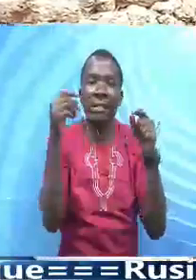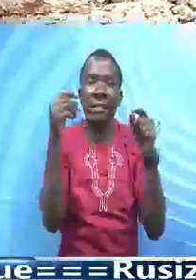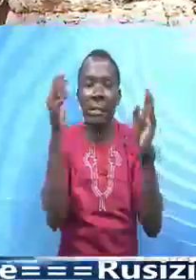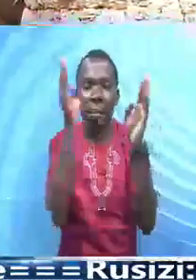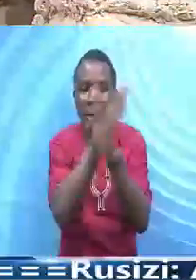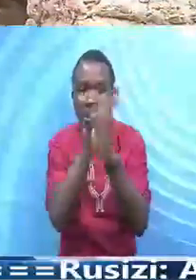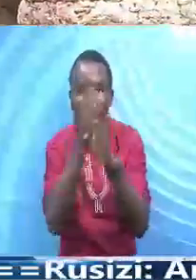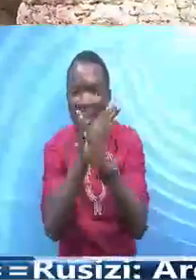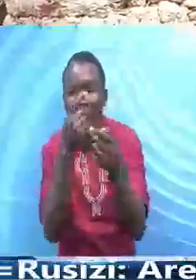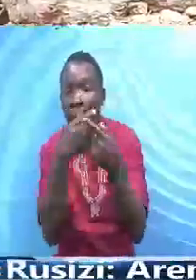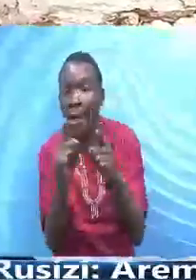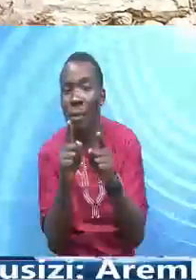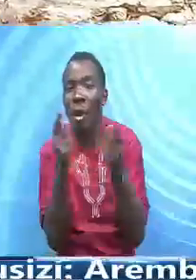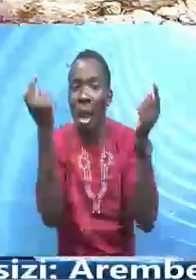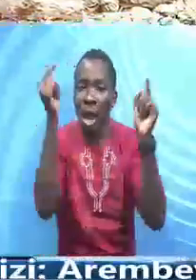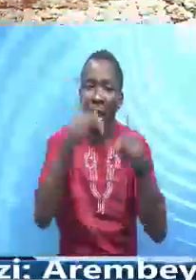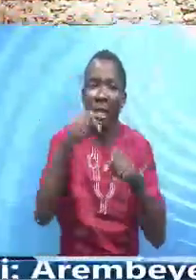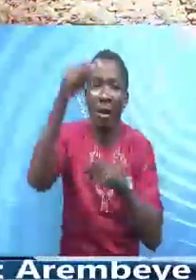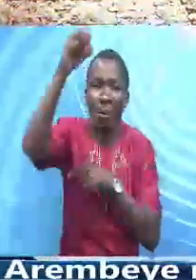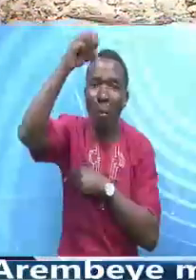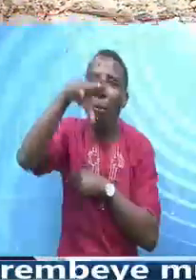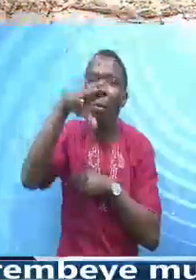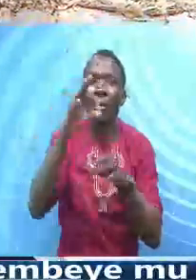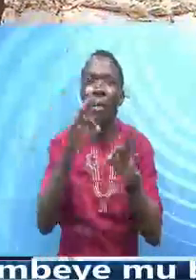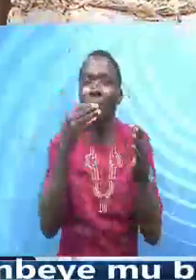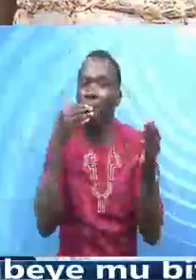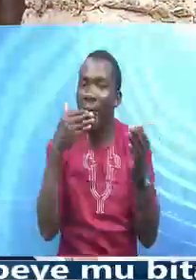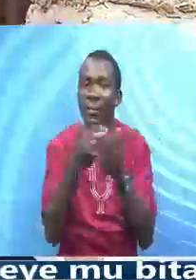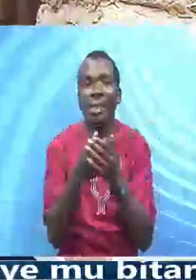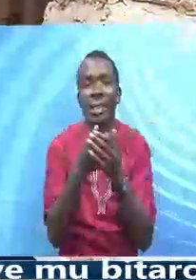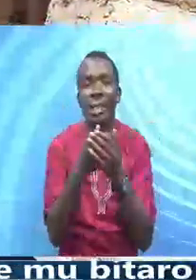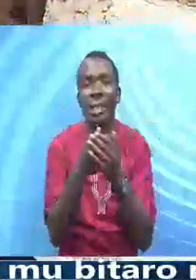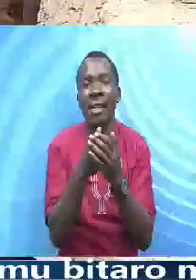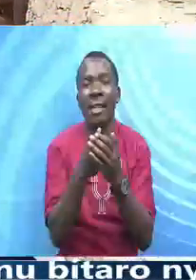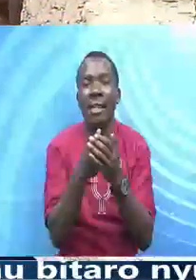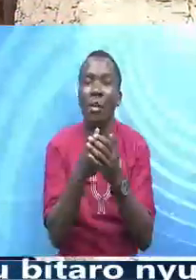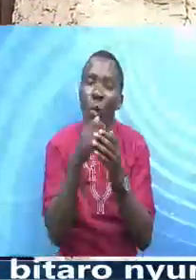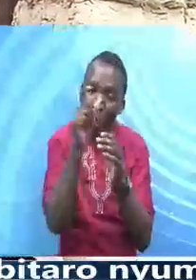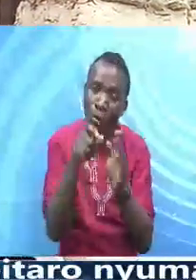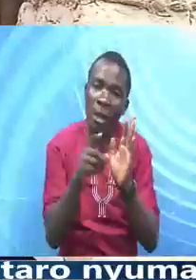ariko hageze umuriro byaba byiza none mu byama kwiteza imbere,